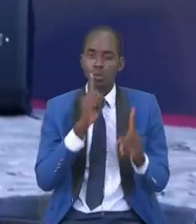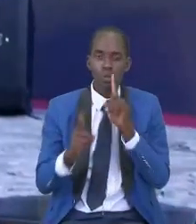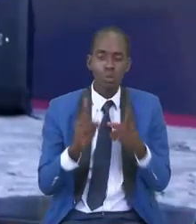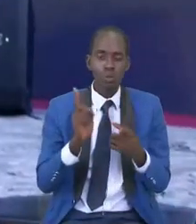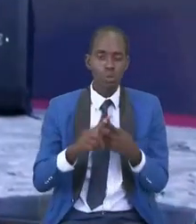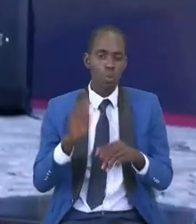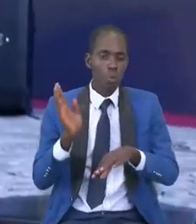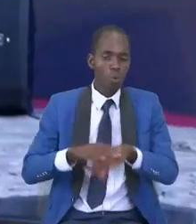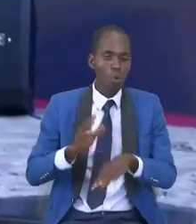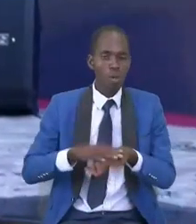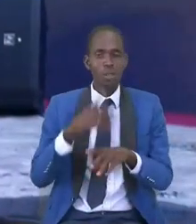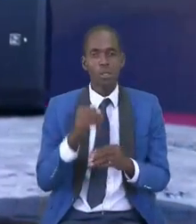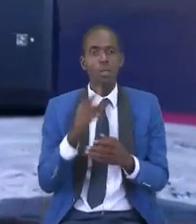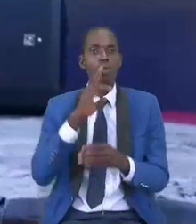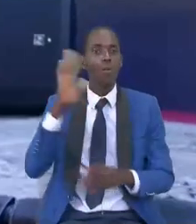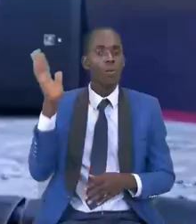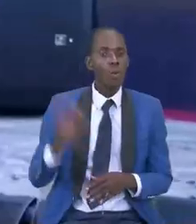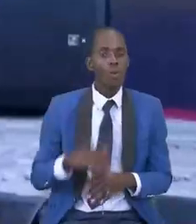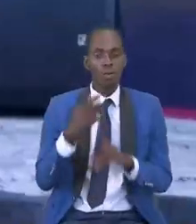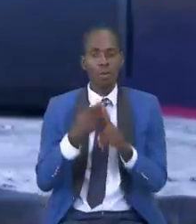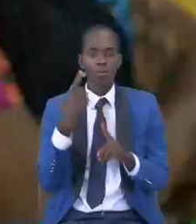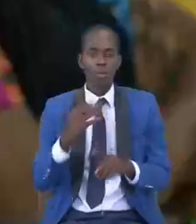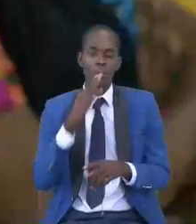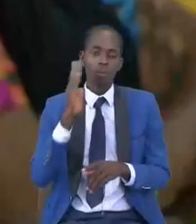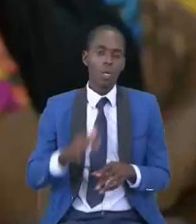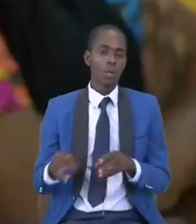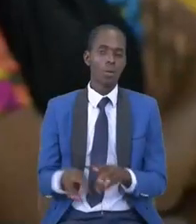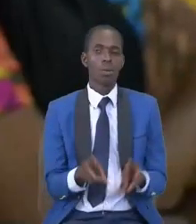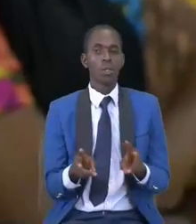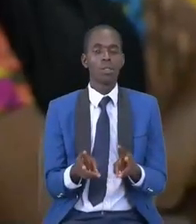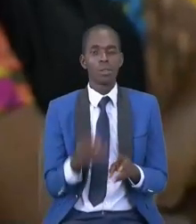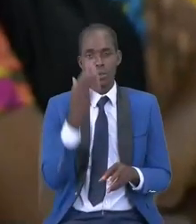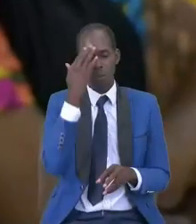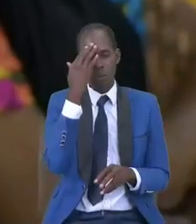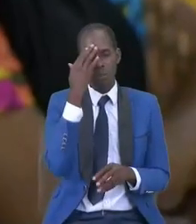pour détourner le méchant de sa mauvaise voie.